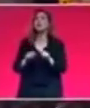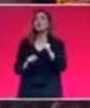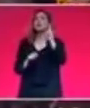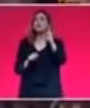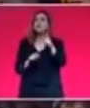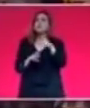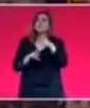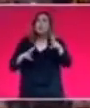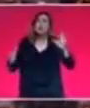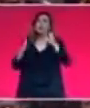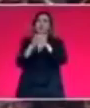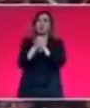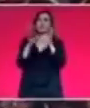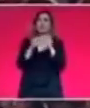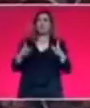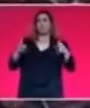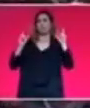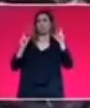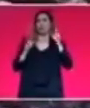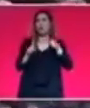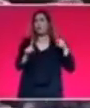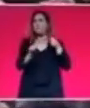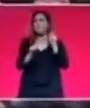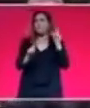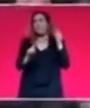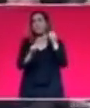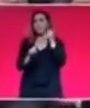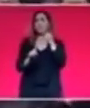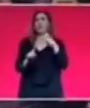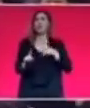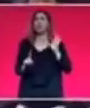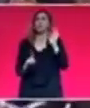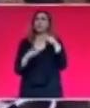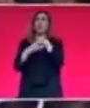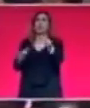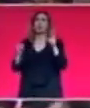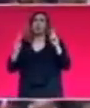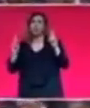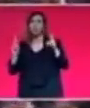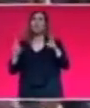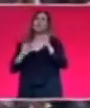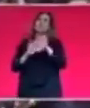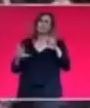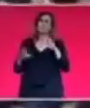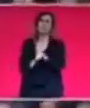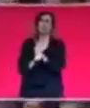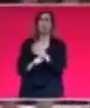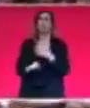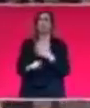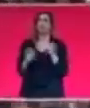προοδευτικής συμμαχίας. Μήνυμα ισχυρό, μήνυμα ελπιδοφόρο, μήνυμα νικηφόρο. Σας ευχαριστώ πολύ.